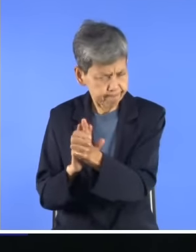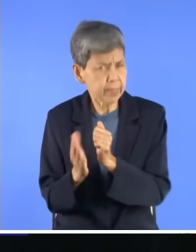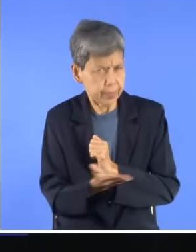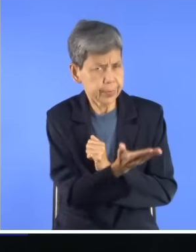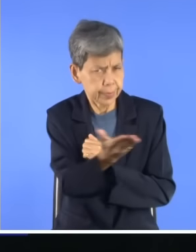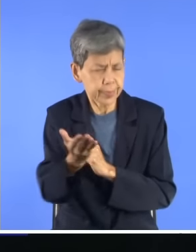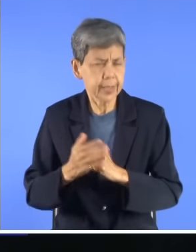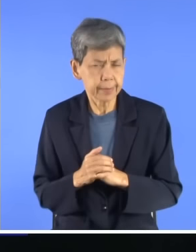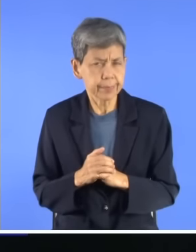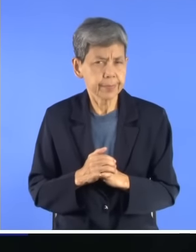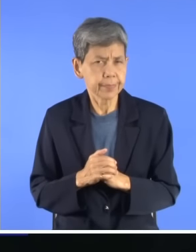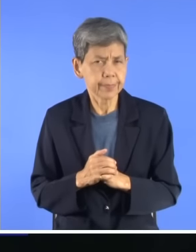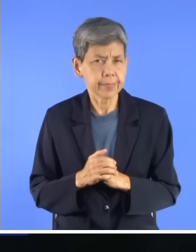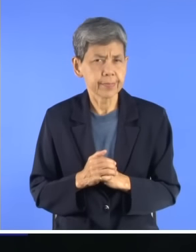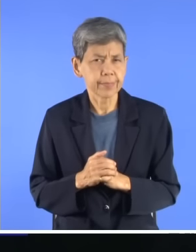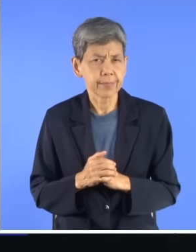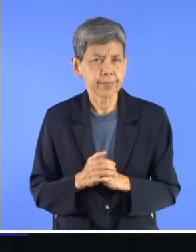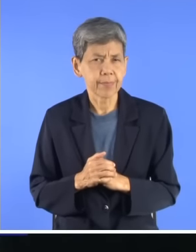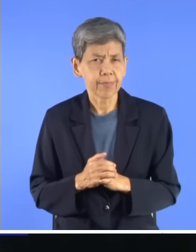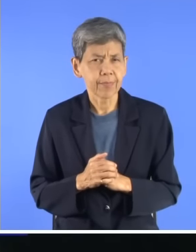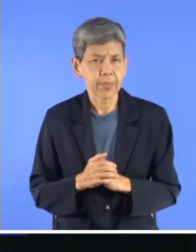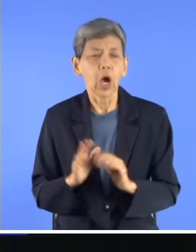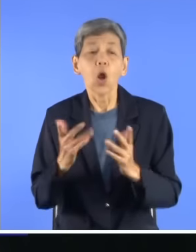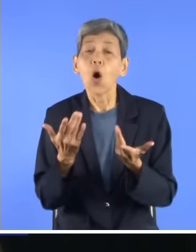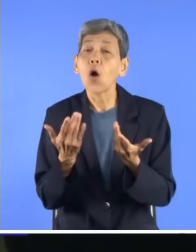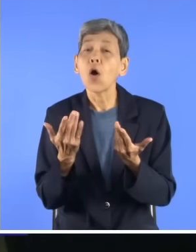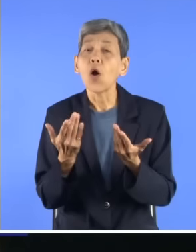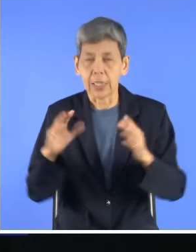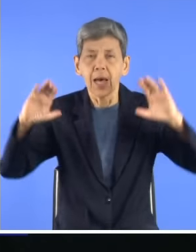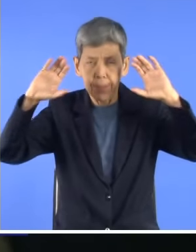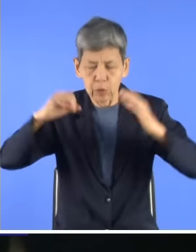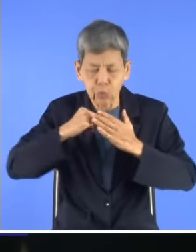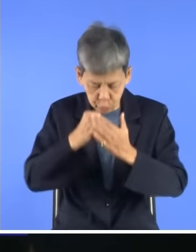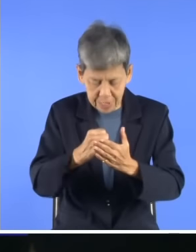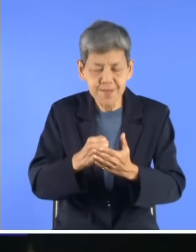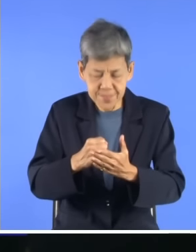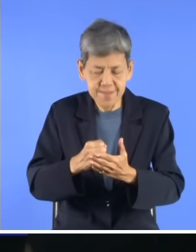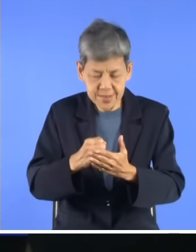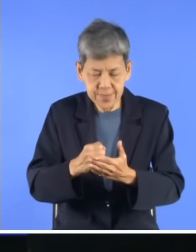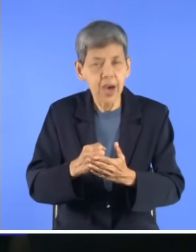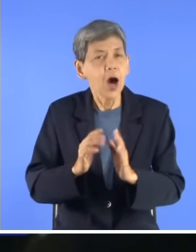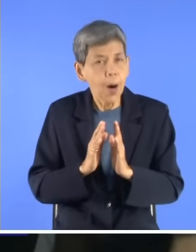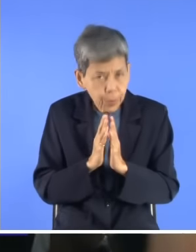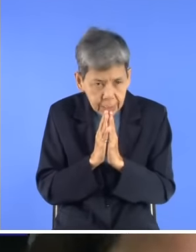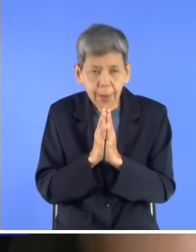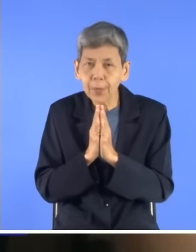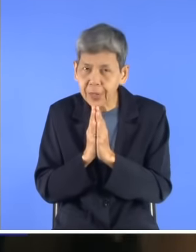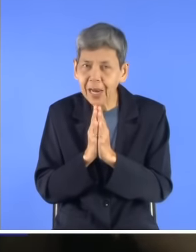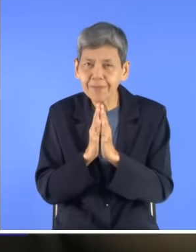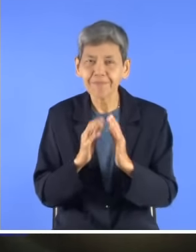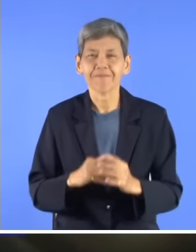ครับครับก็เดี๋ยวรัฐบาลเปิดทางมาช่วยต่อนะครับขอบคุณนะครับสวัสดีครับส